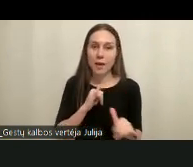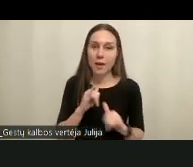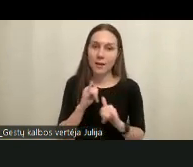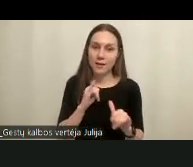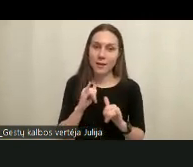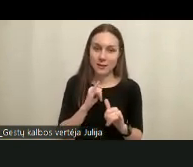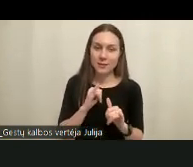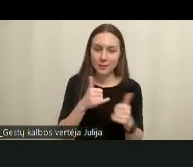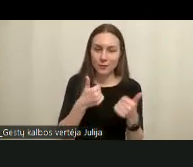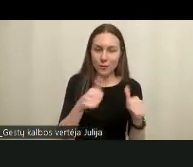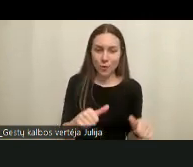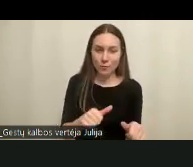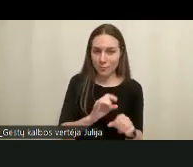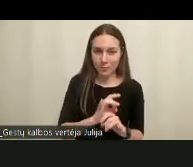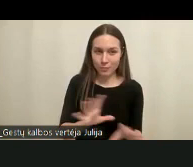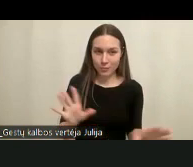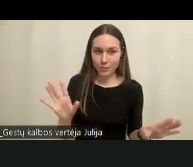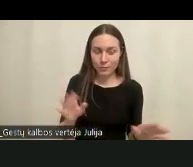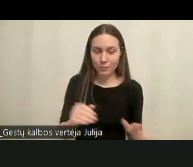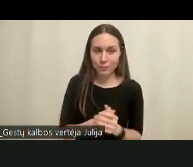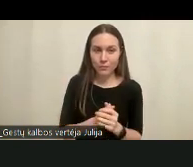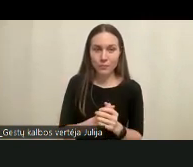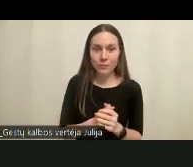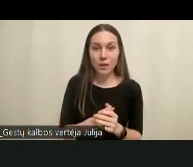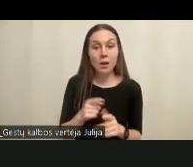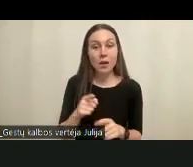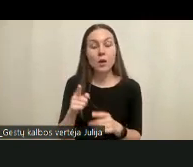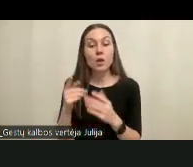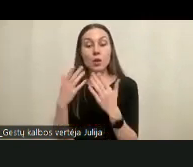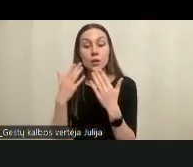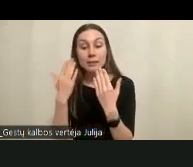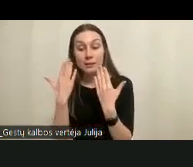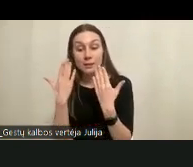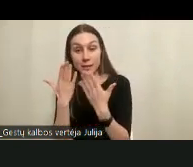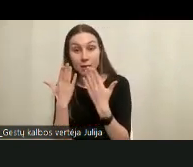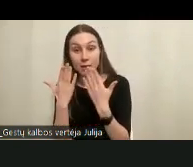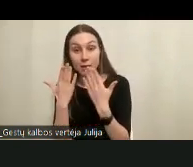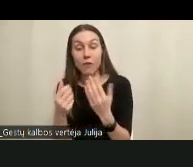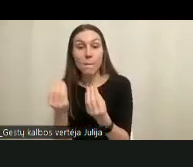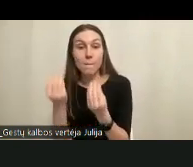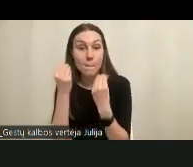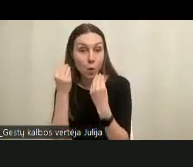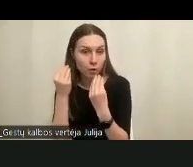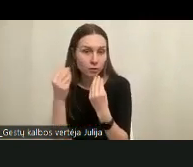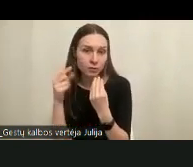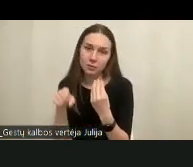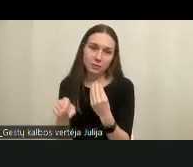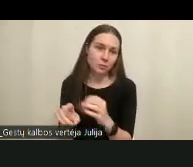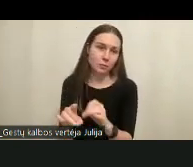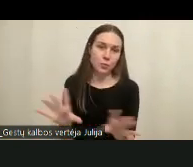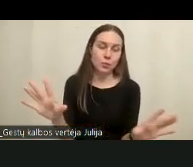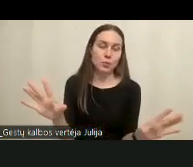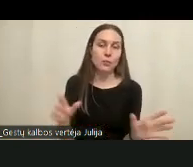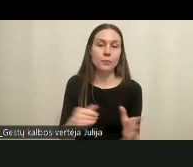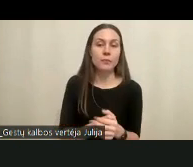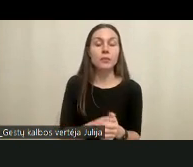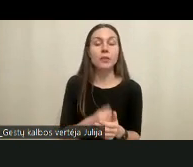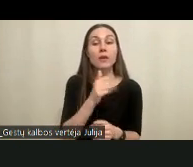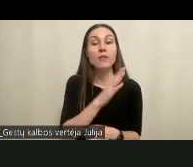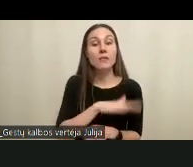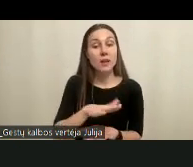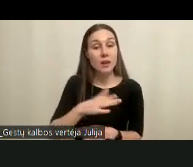modelį, priešingai nuo skaitimo mokymuisi. Aš nesakau, kad galima